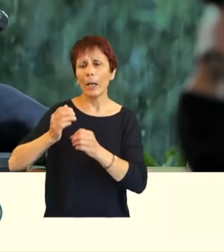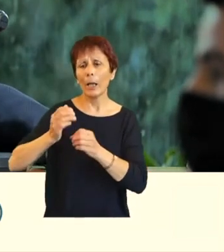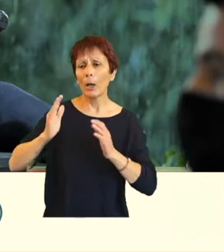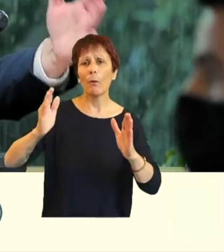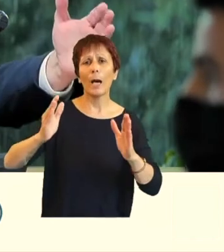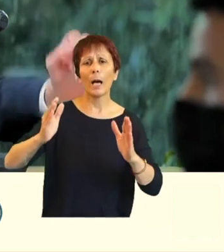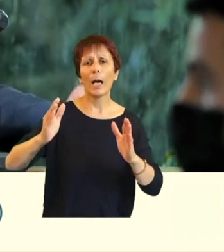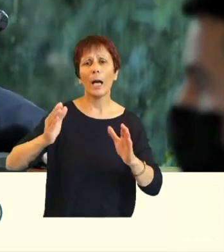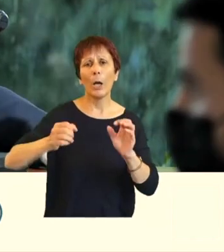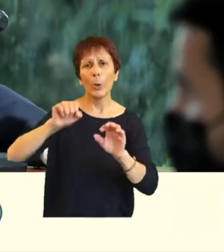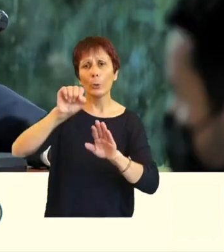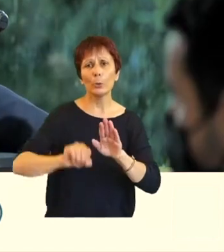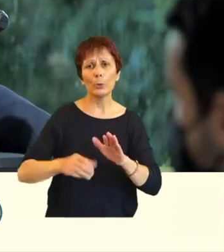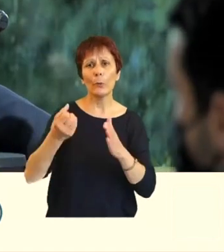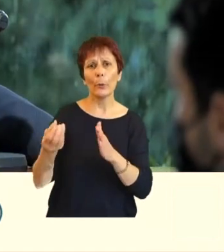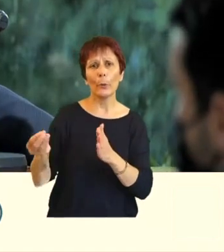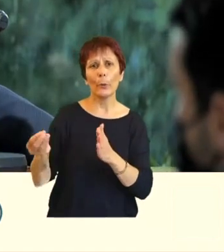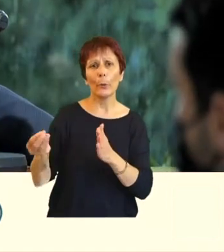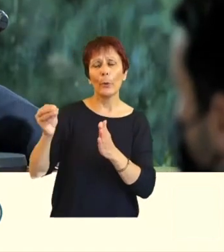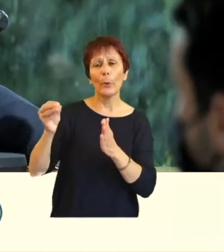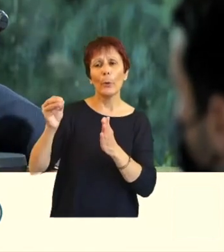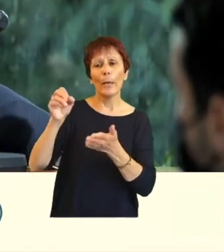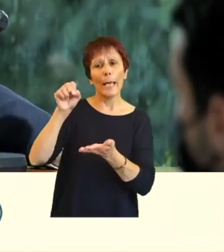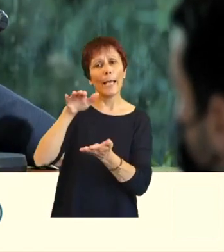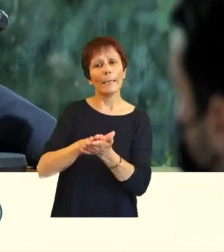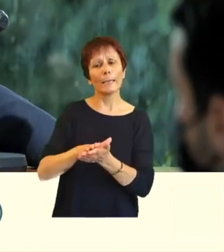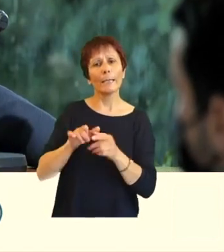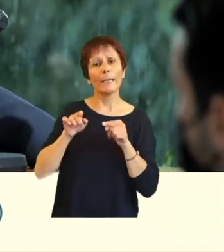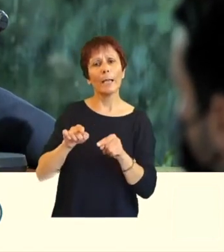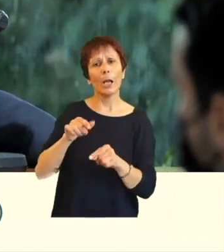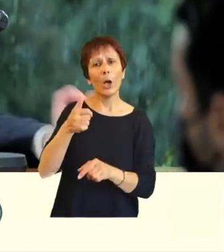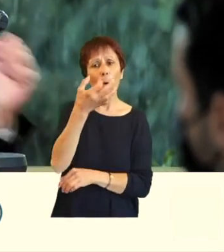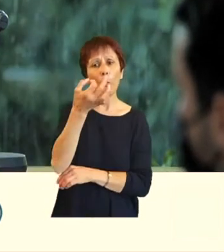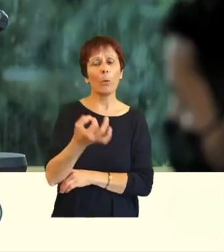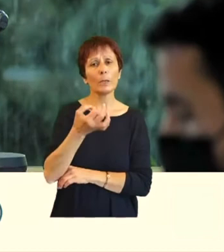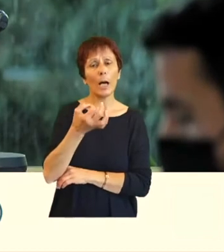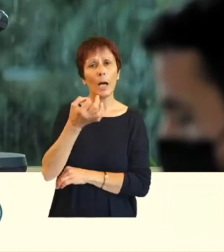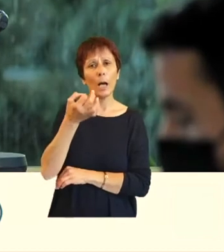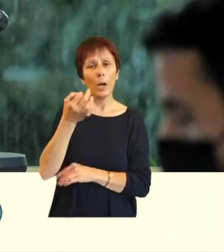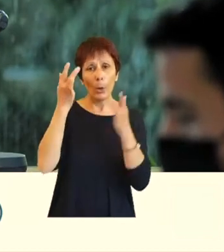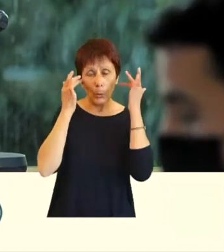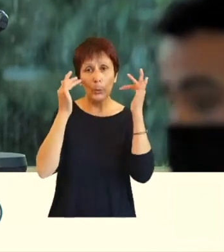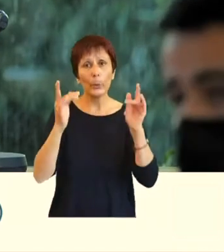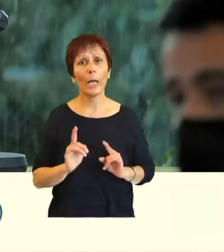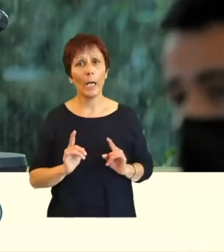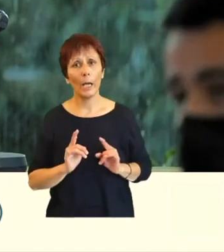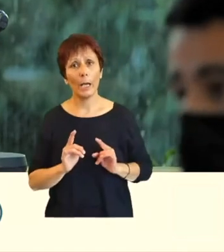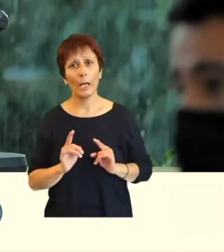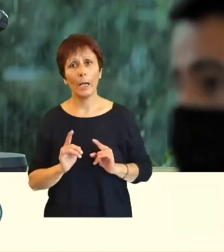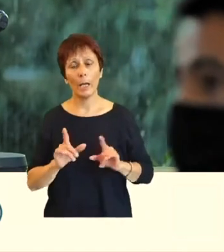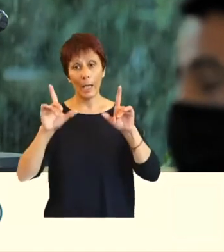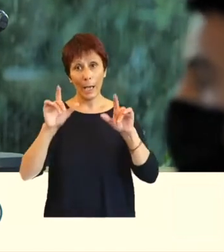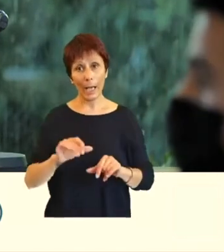que nous demandons d'inscrire le boulevard Urbain Sud donc dans le 20% culturel et que de ce fait, nous avons des